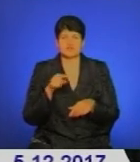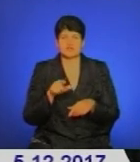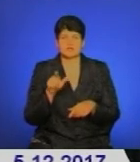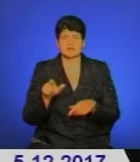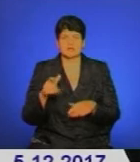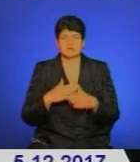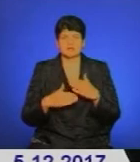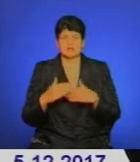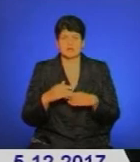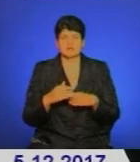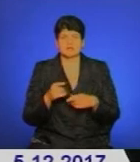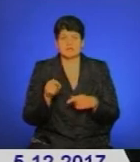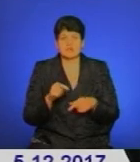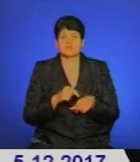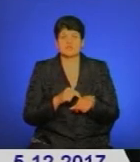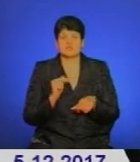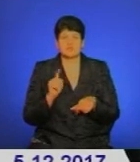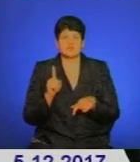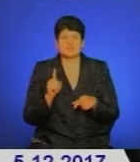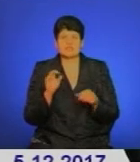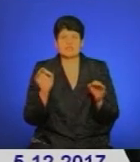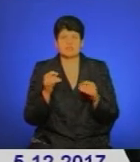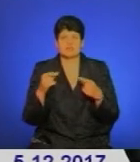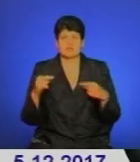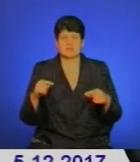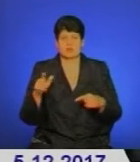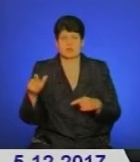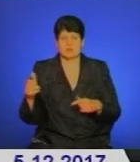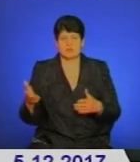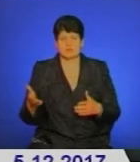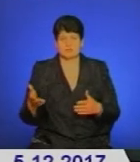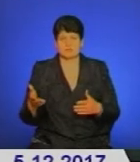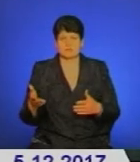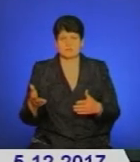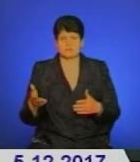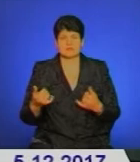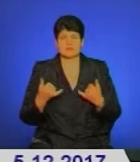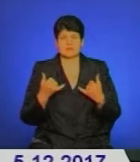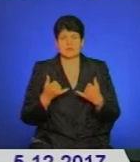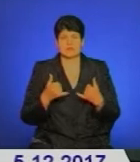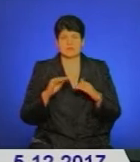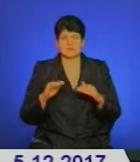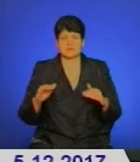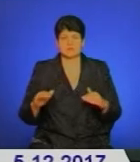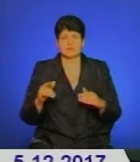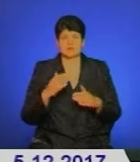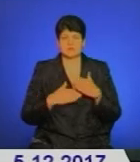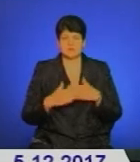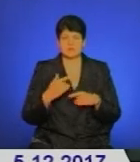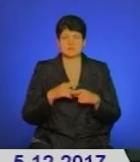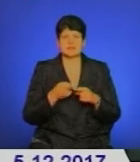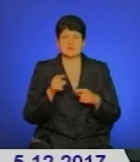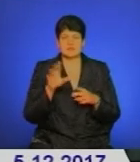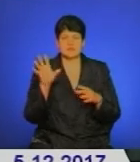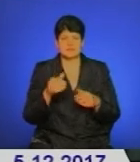інвіт, тобто ти особлива. Ти відчуваєш, що ти от нічим не відрізняєшся від людей. Тобто для людей і дітей інвалідів там все добре